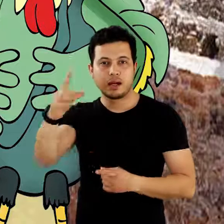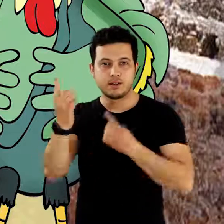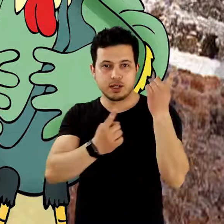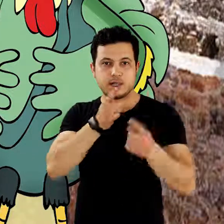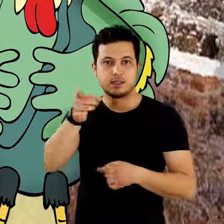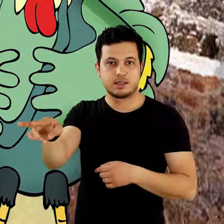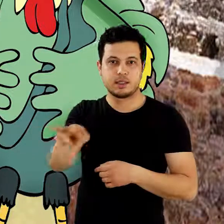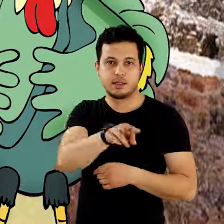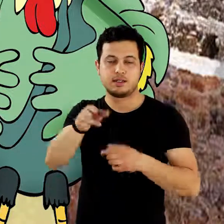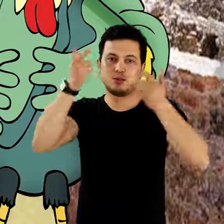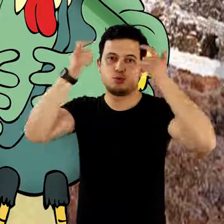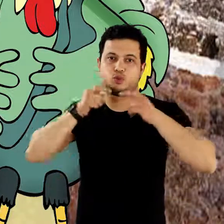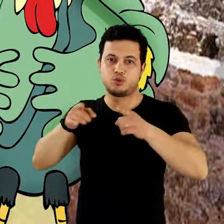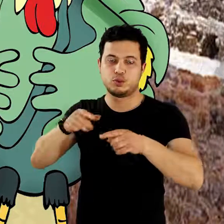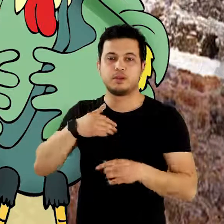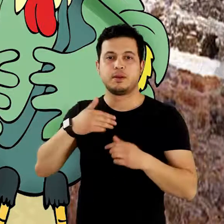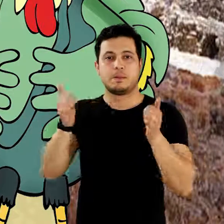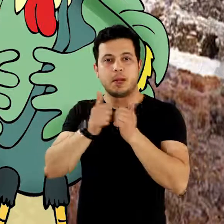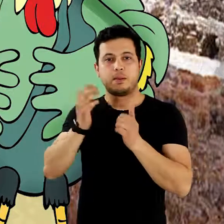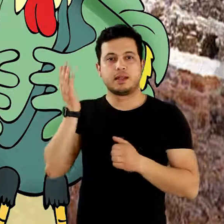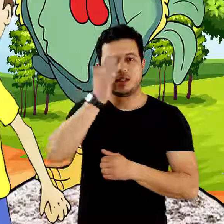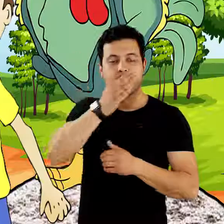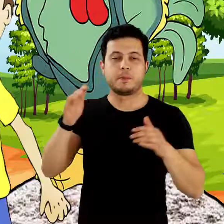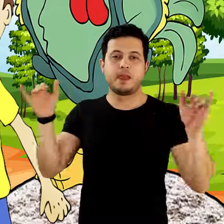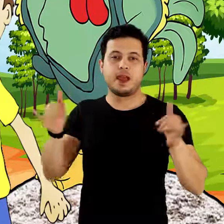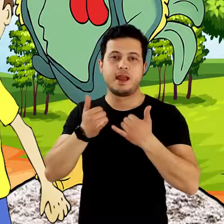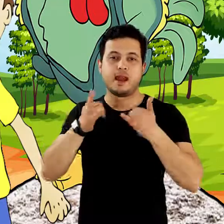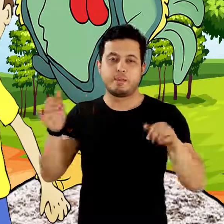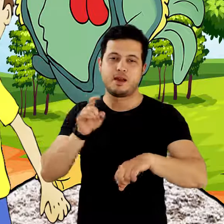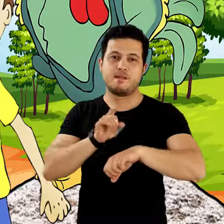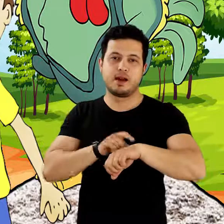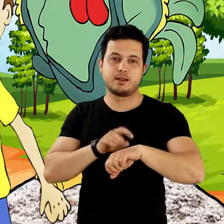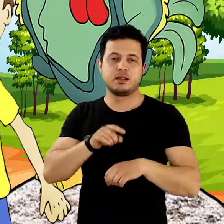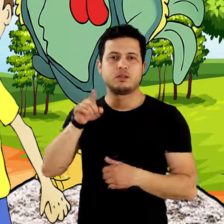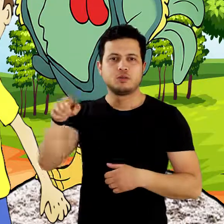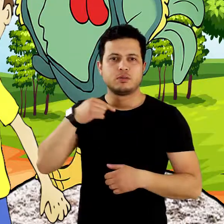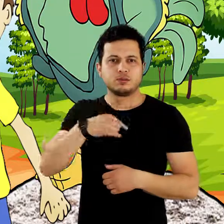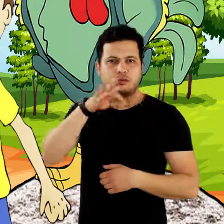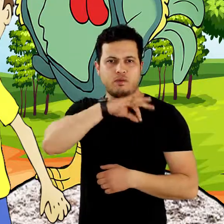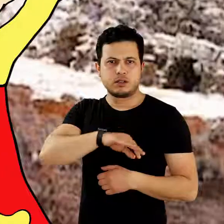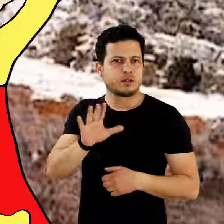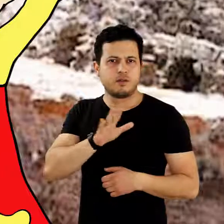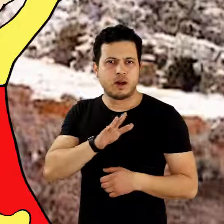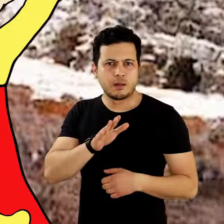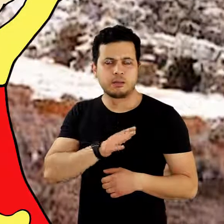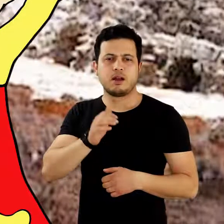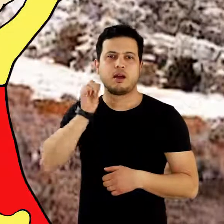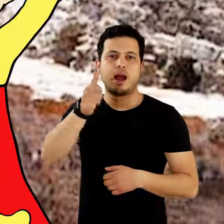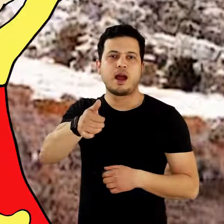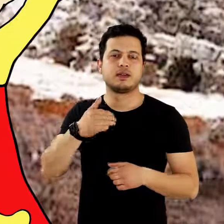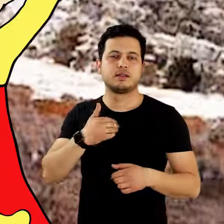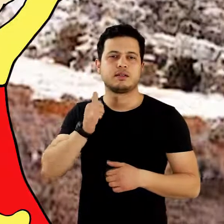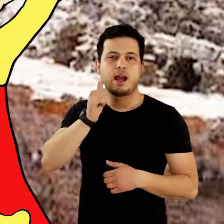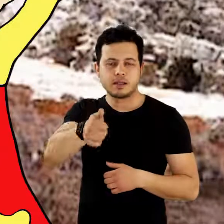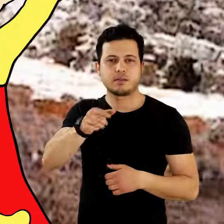sorumlusunuz. Şimdi gitme ve eğlenme vakti. Bunlar bizim ne işimize yarayacak ki? Her zaman böyle